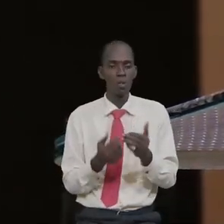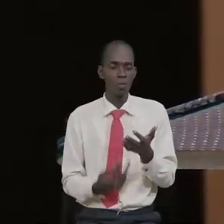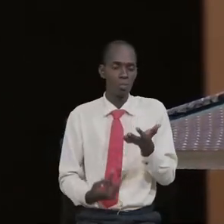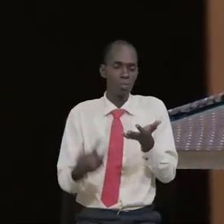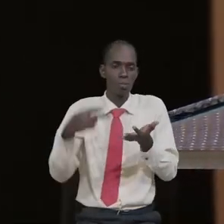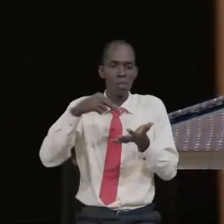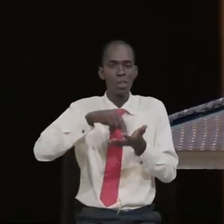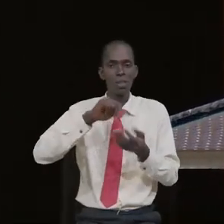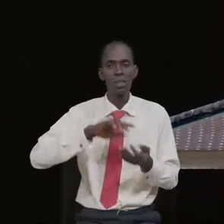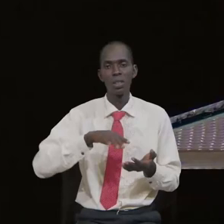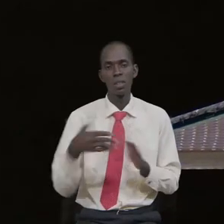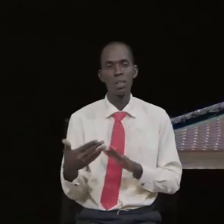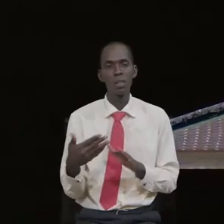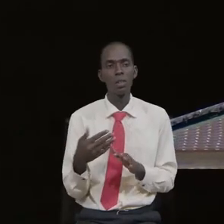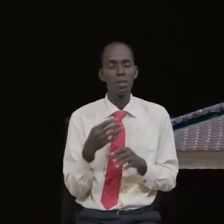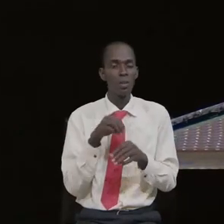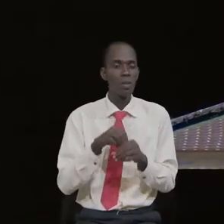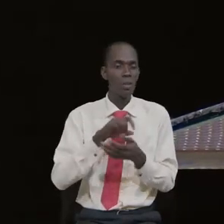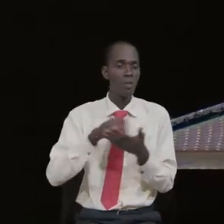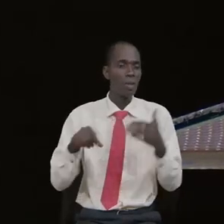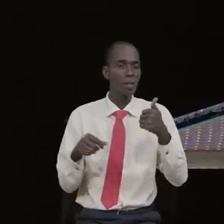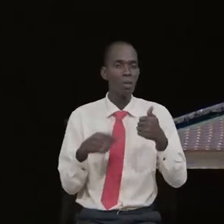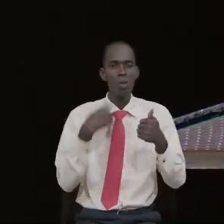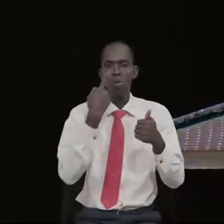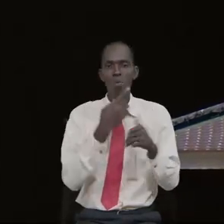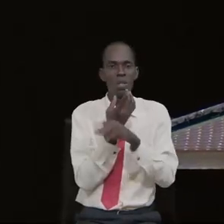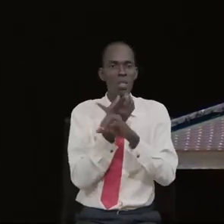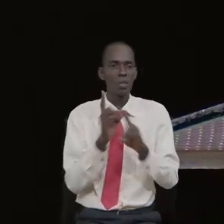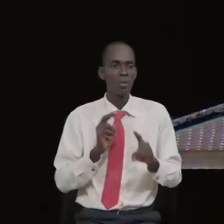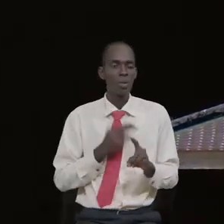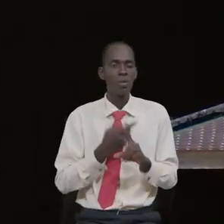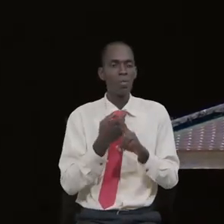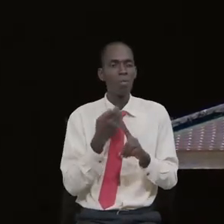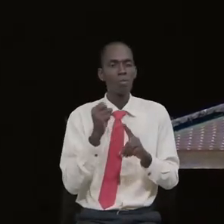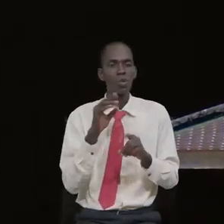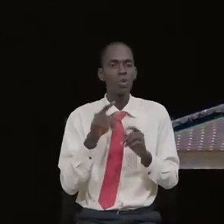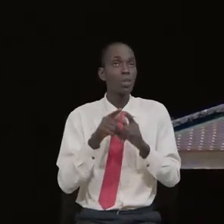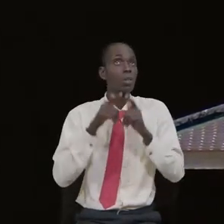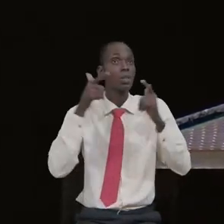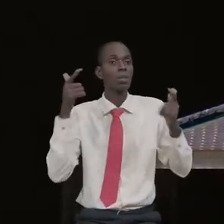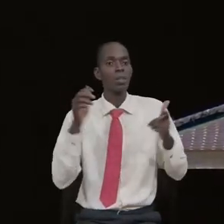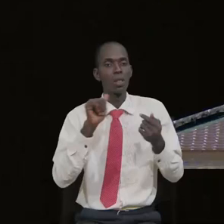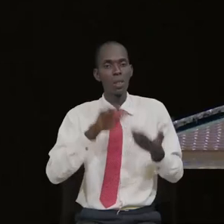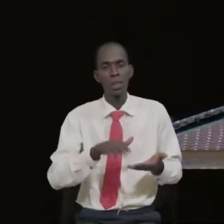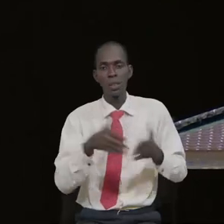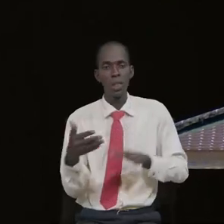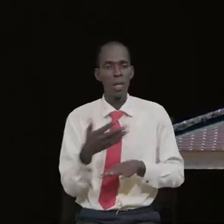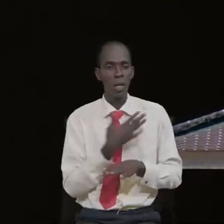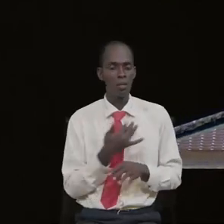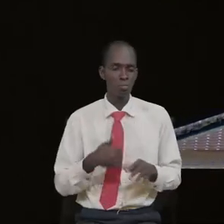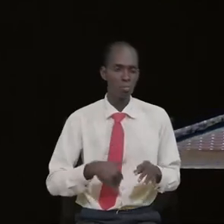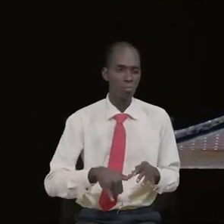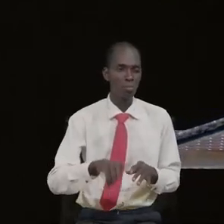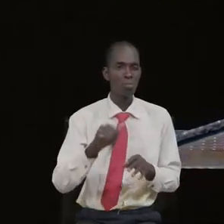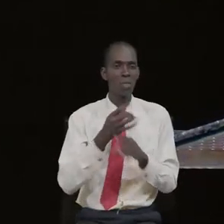les morts. 10. C'est lui qui nous a délivrés et qui nous délivrera d'une telle mort. Lui